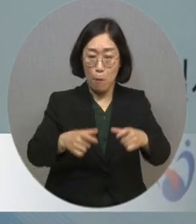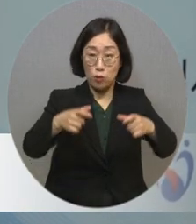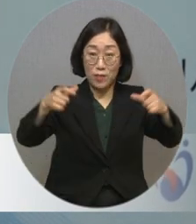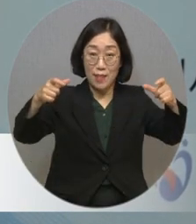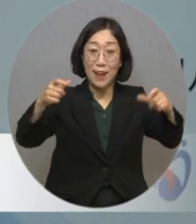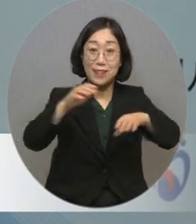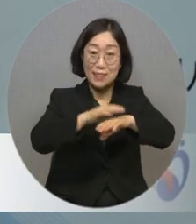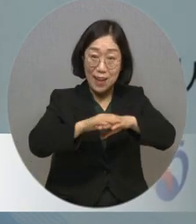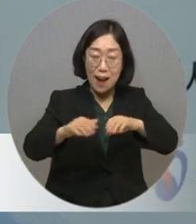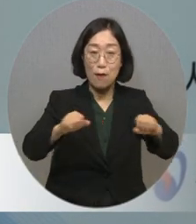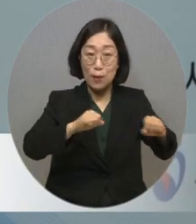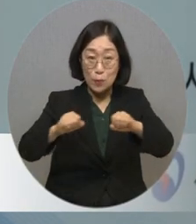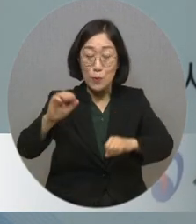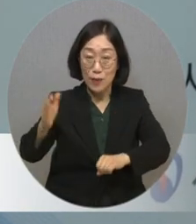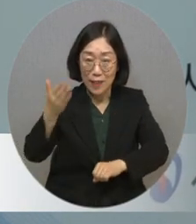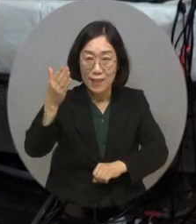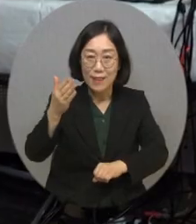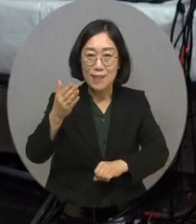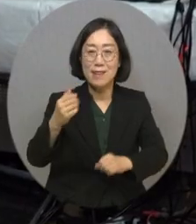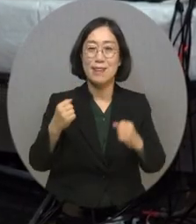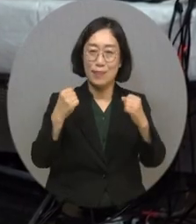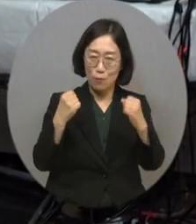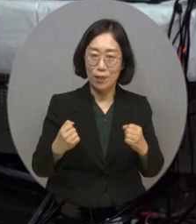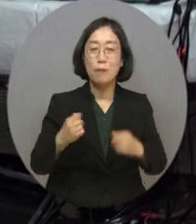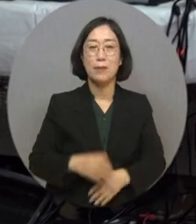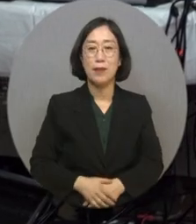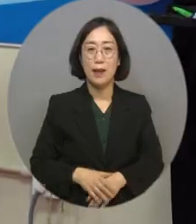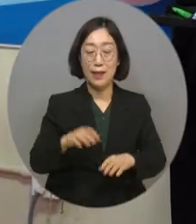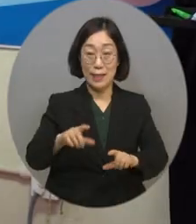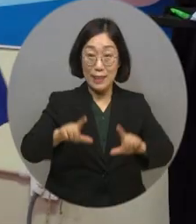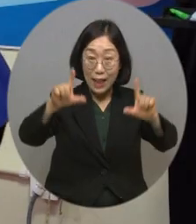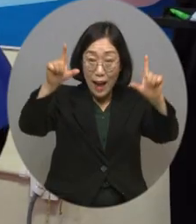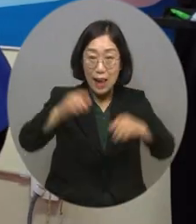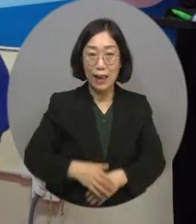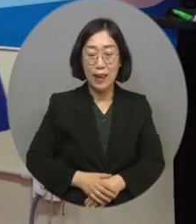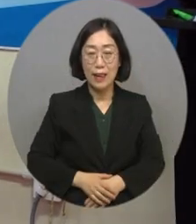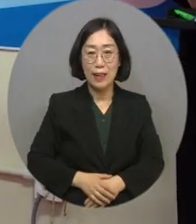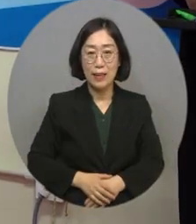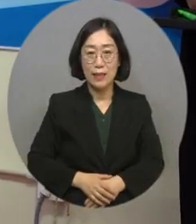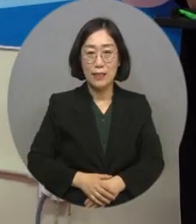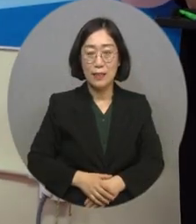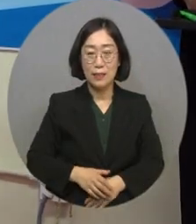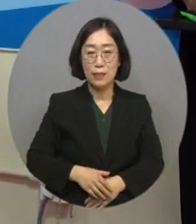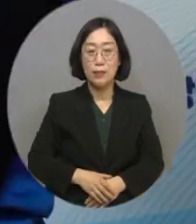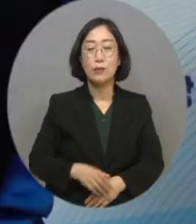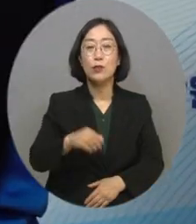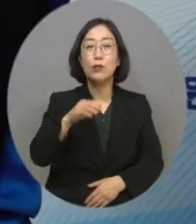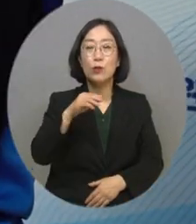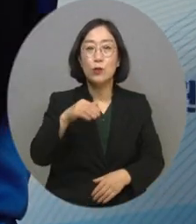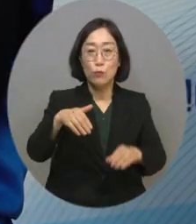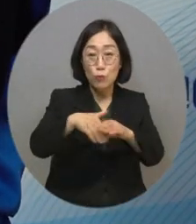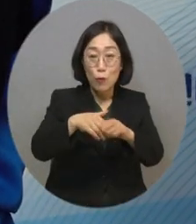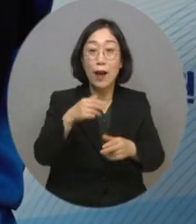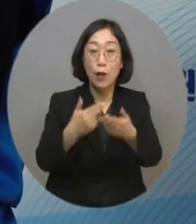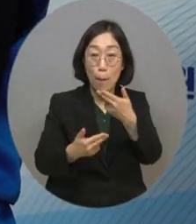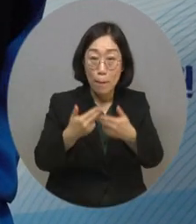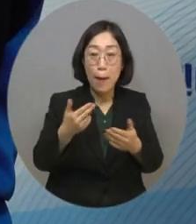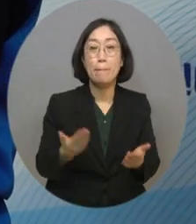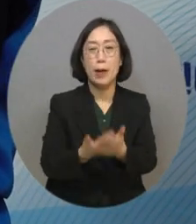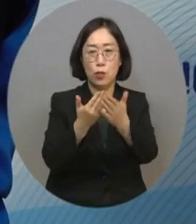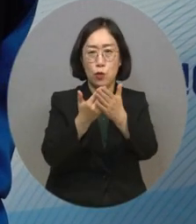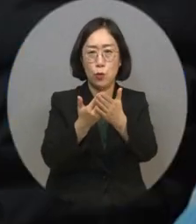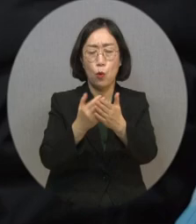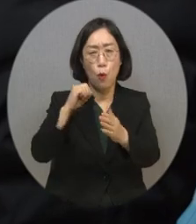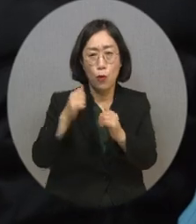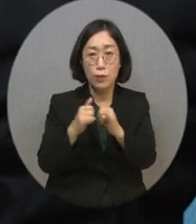되기를 열심히 응원해 드리겠습니다. 이번 개소식에서는 사단법인 전북장애인정보문화협회 군산지회의 발전과 소외된